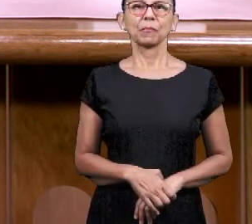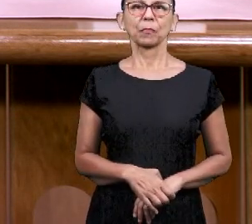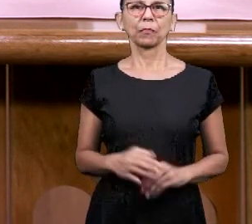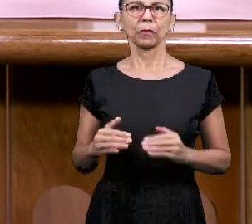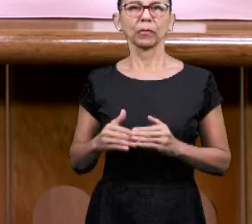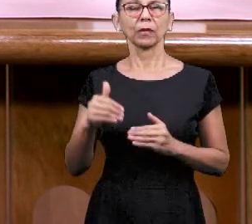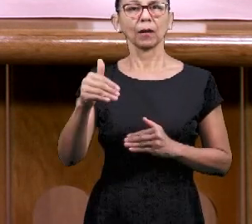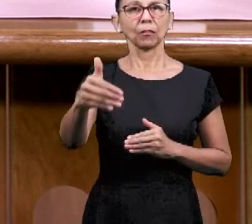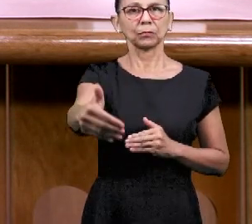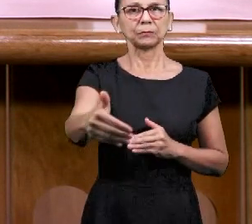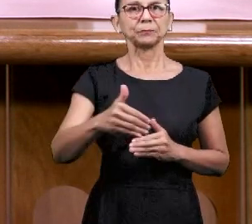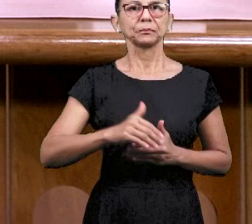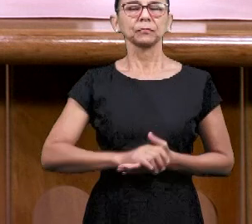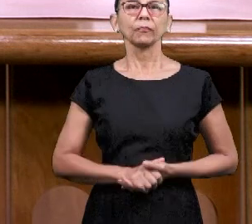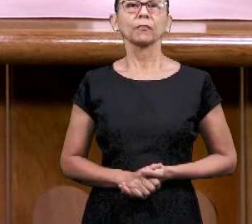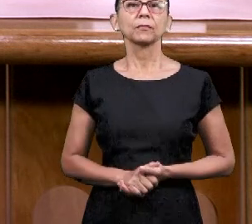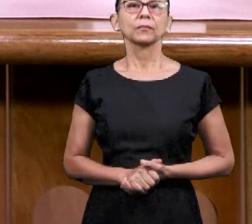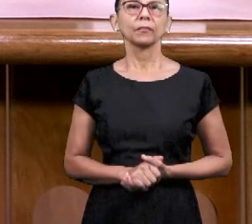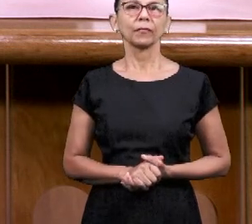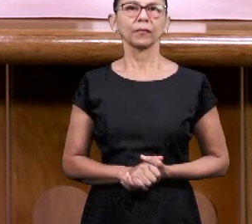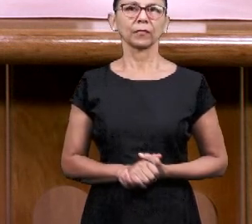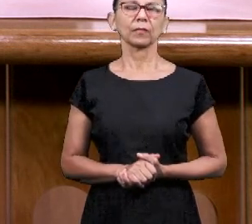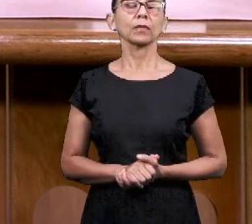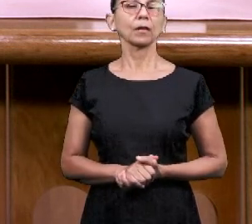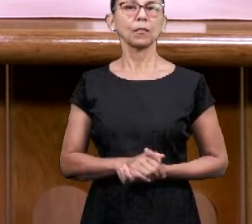avons montré donc l'aspect géographique